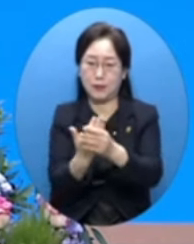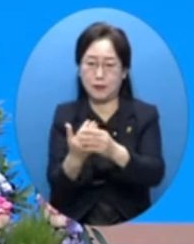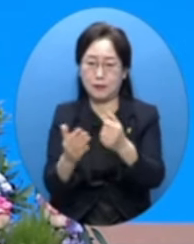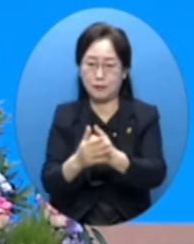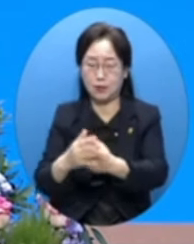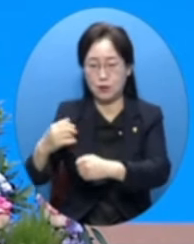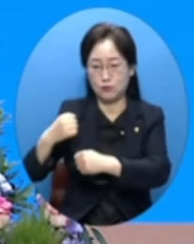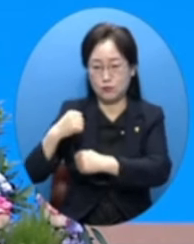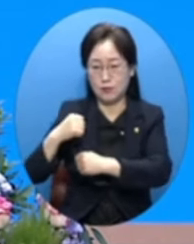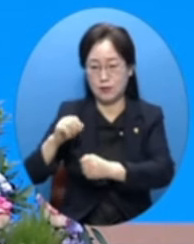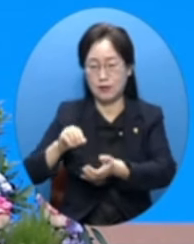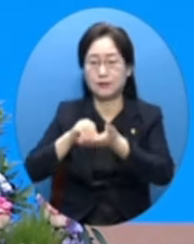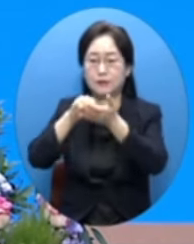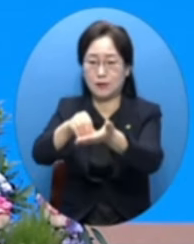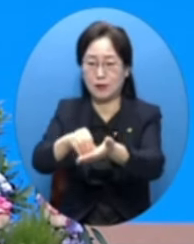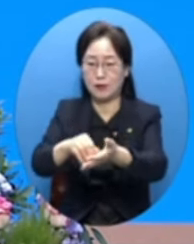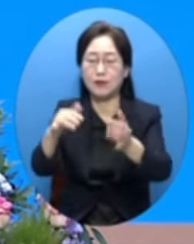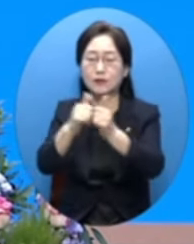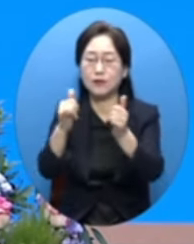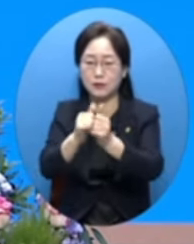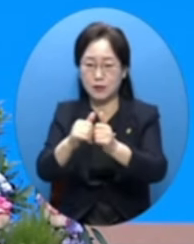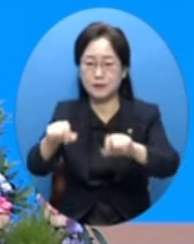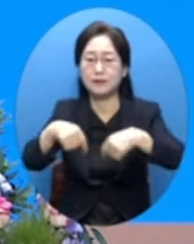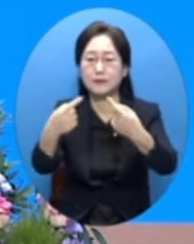국방경비대에 지원하여 전쟁에 참여했는데